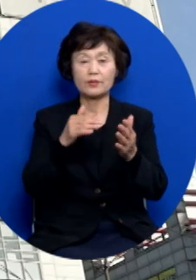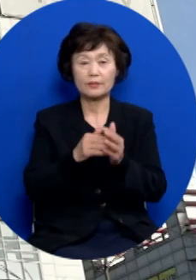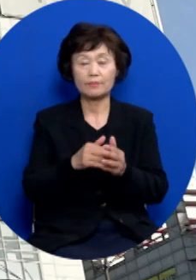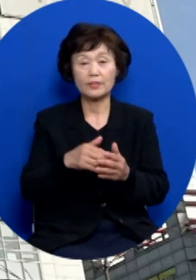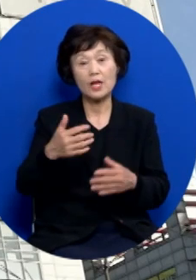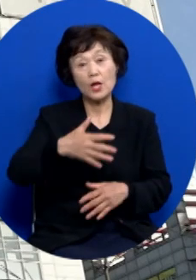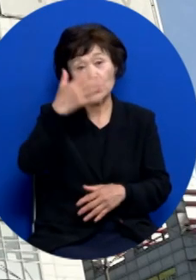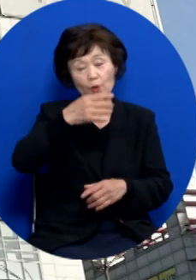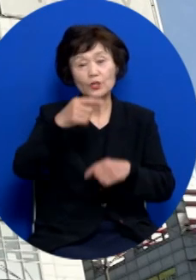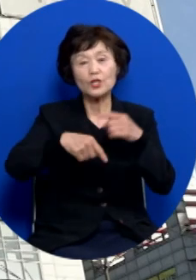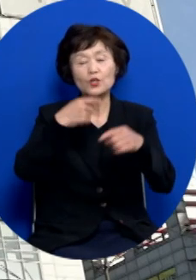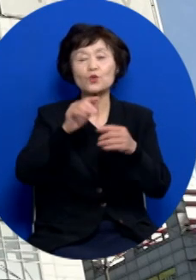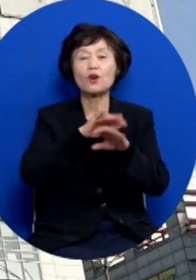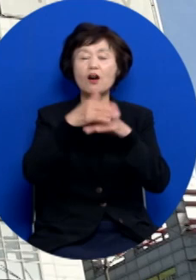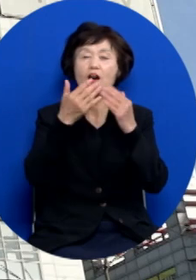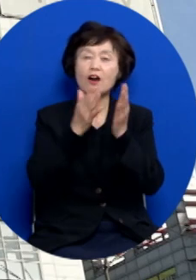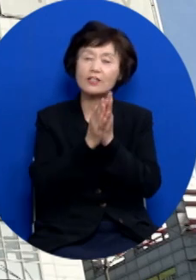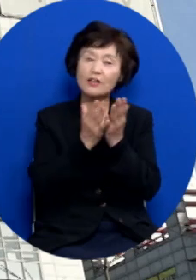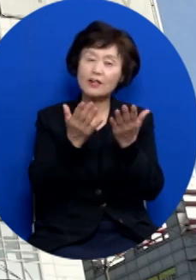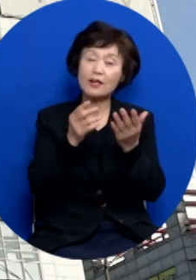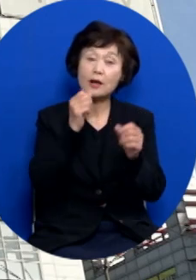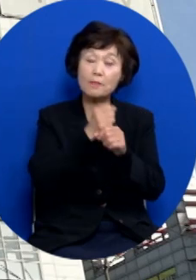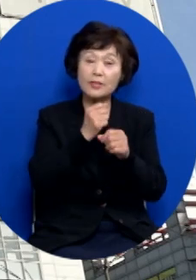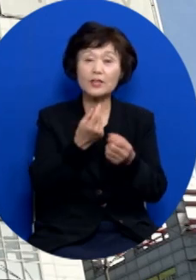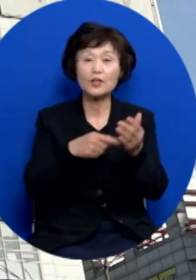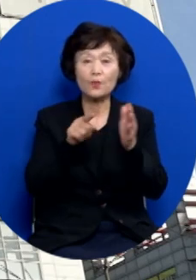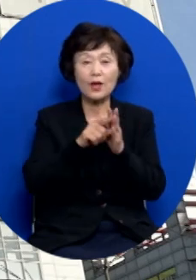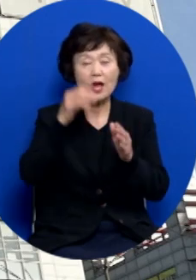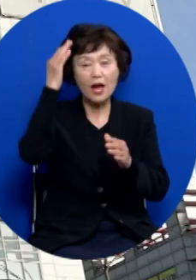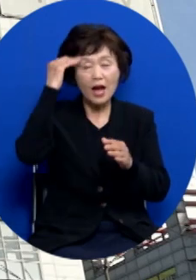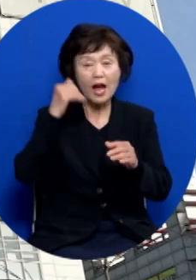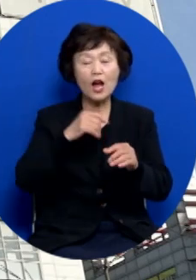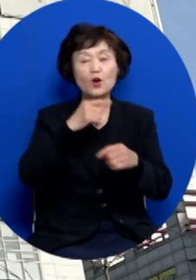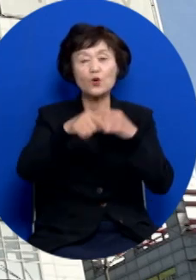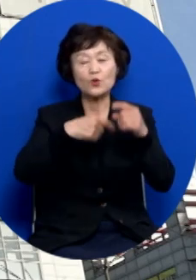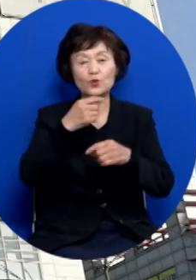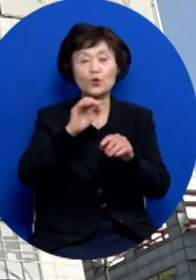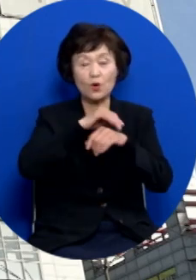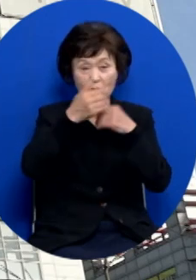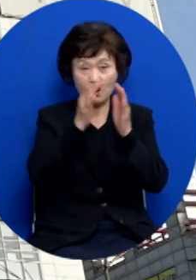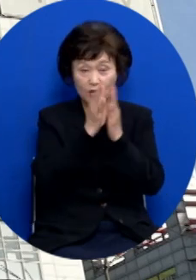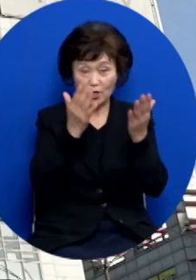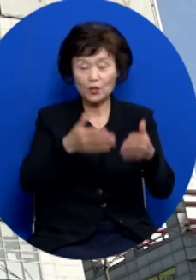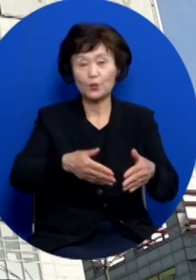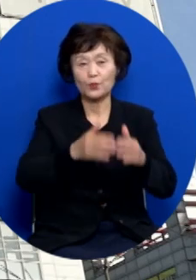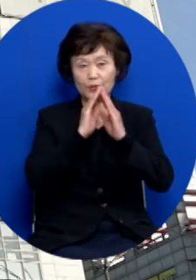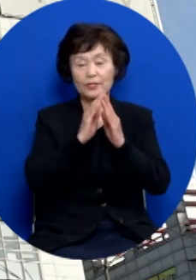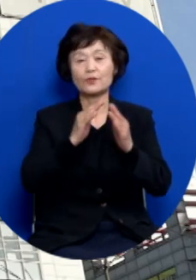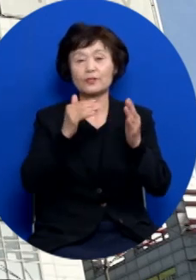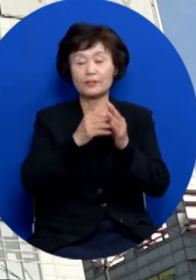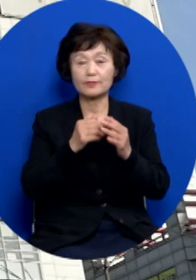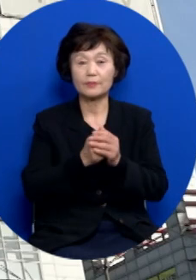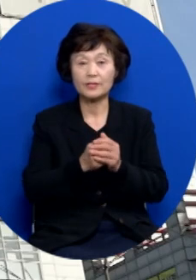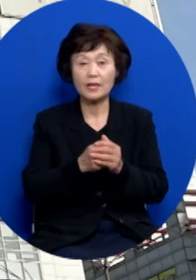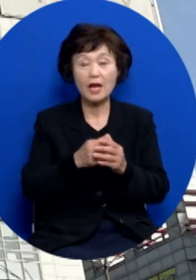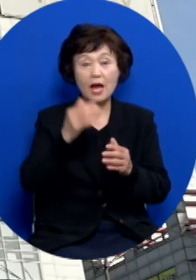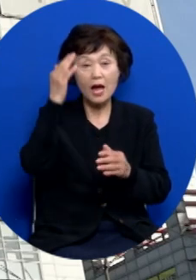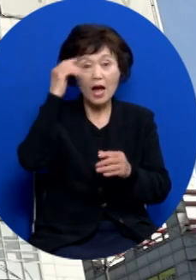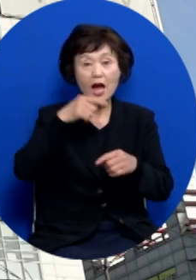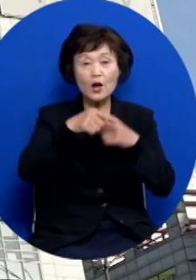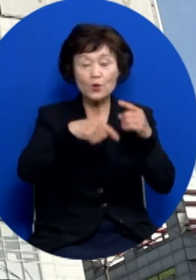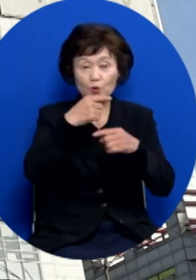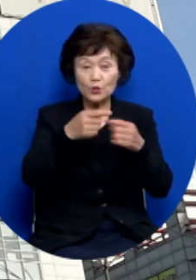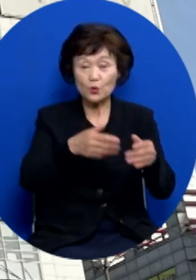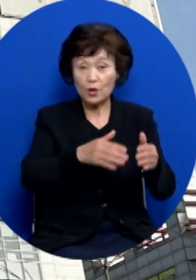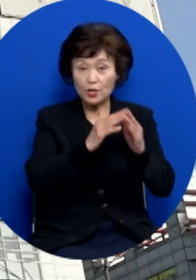동영상 수어 성경을 만들기 위해 한국 수어 성서원이 출범했습니다. 한국 기독교 수어 연구소와 한국 수어 성경